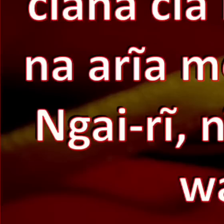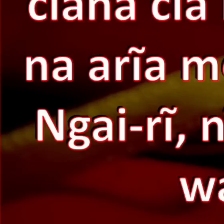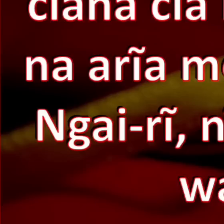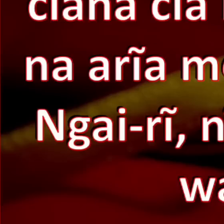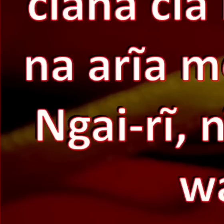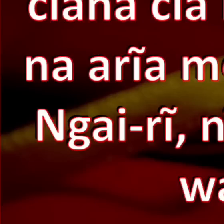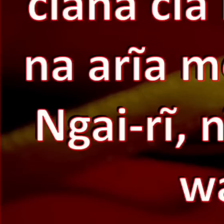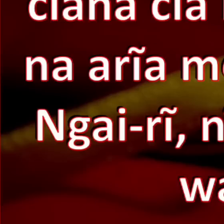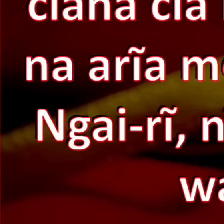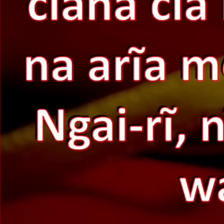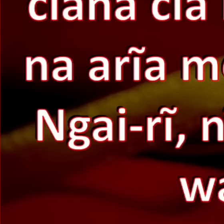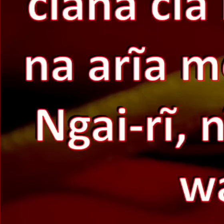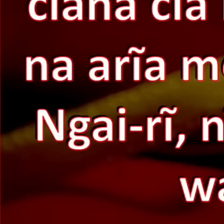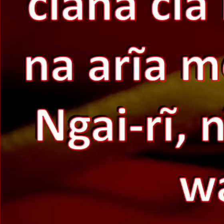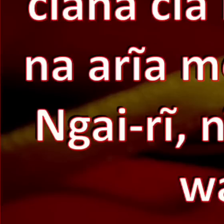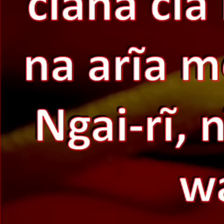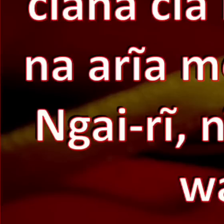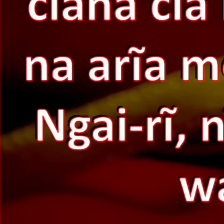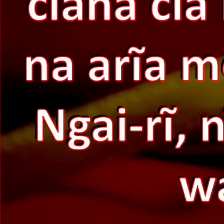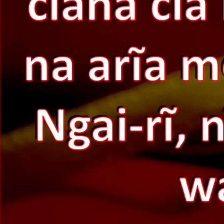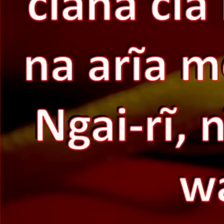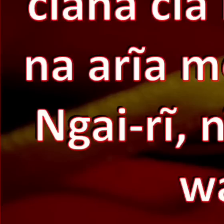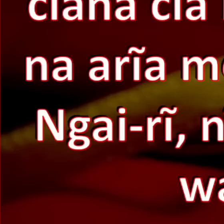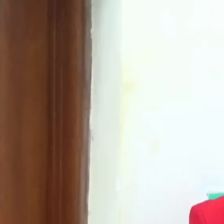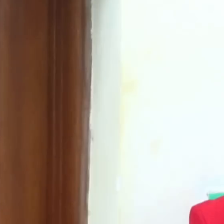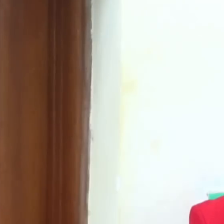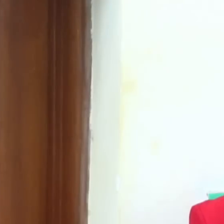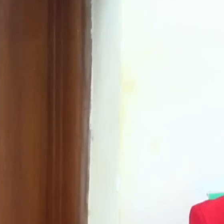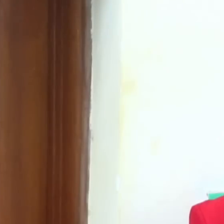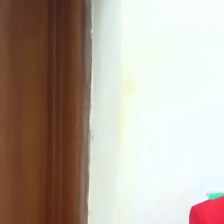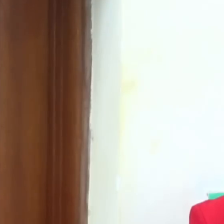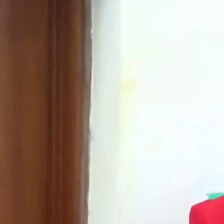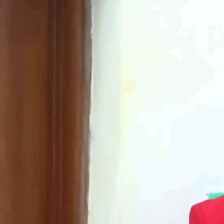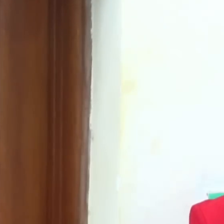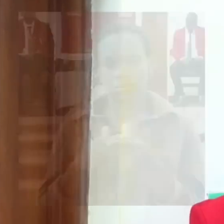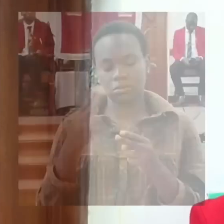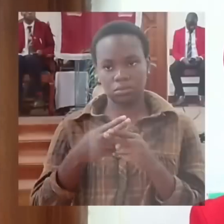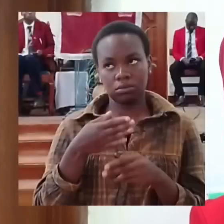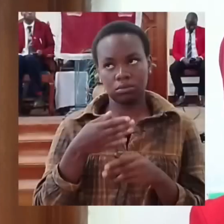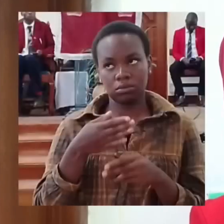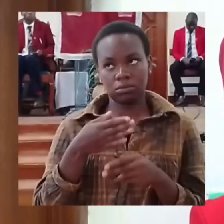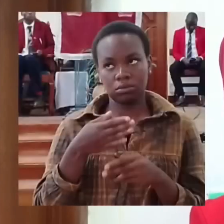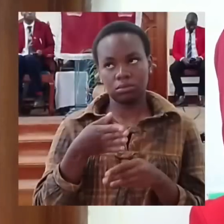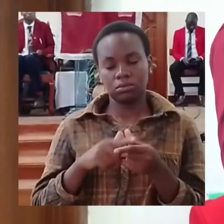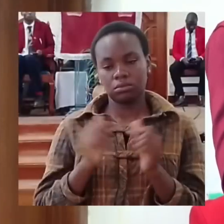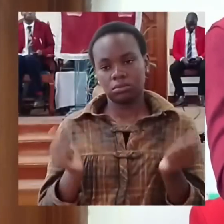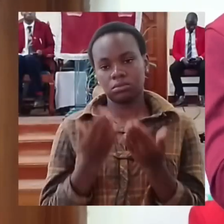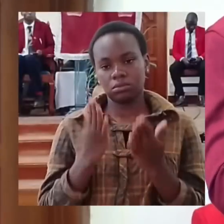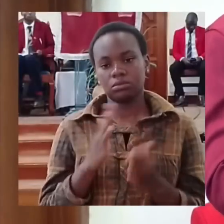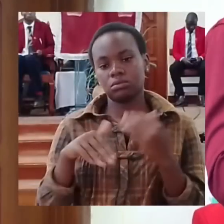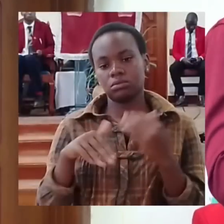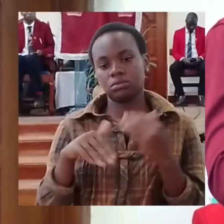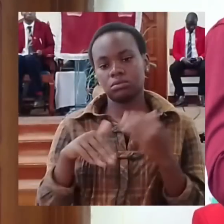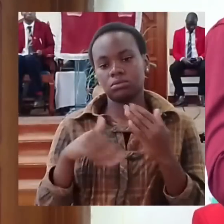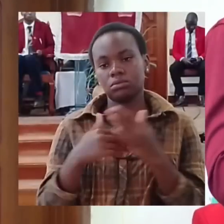kũu. Ngai arathime kiugo gĩake, na rĩo rĩtwa rĩake rĩamũrwo na rĩtũre rĩgocagwo.